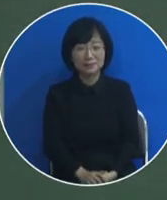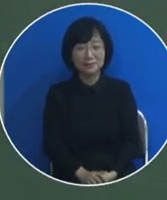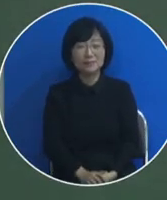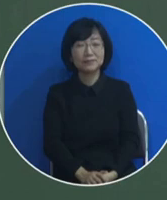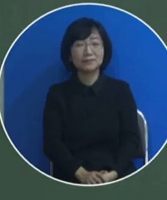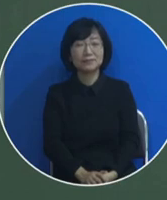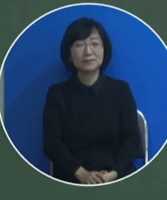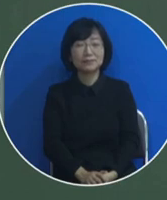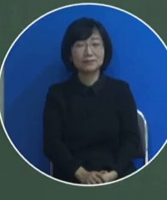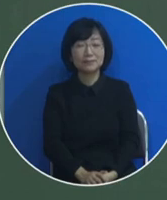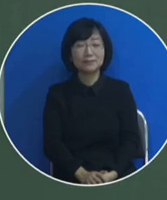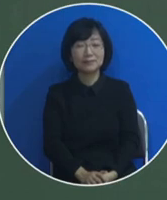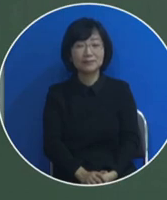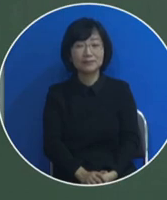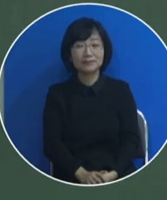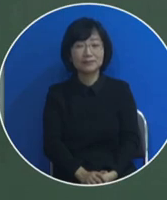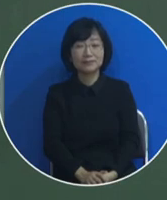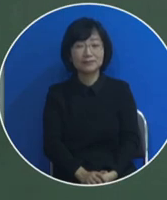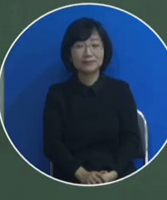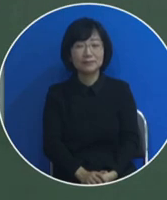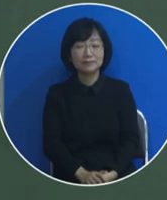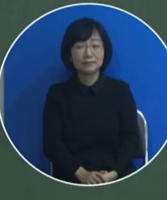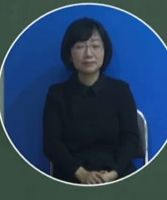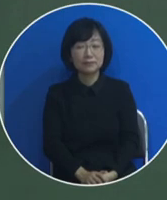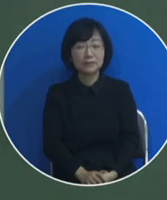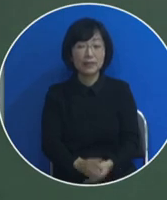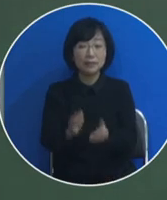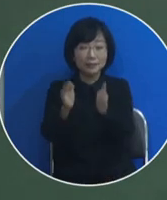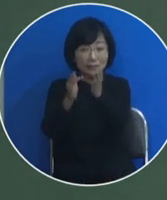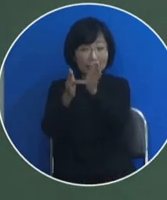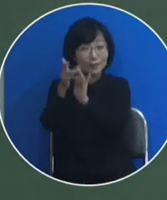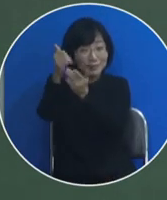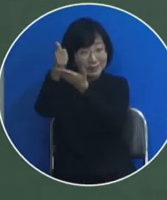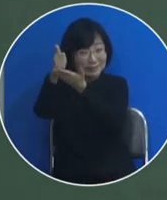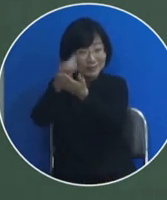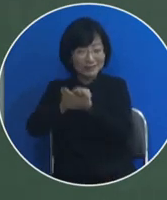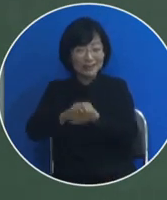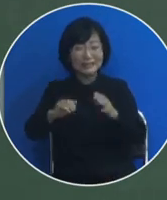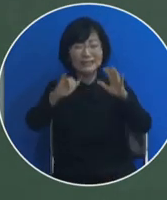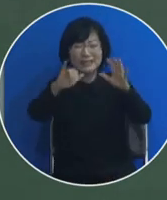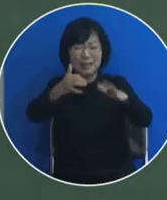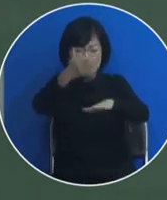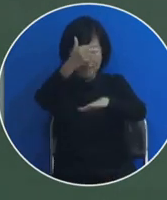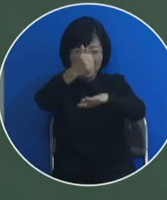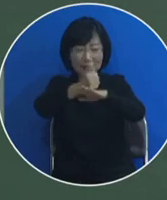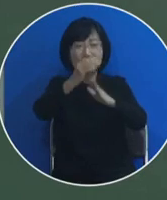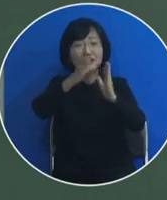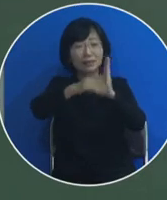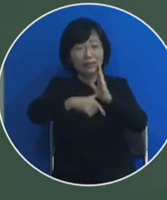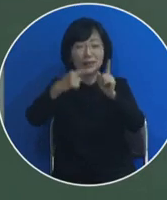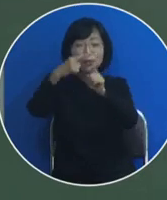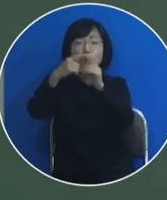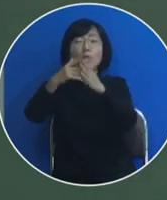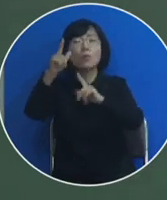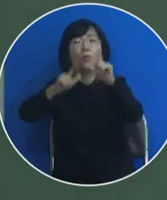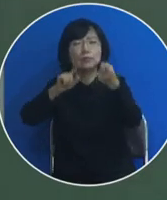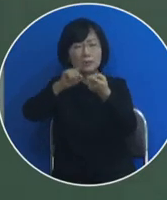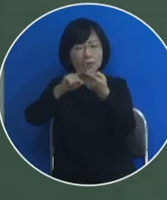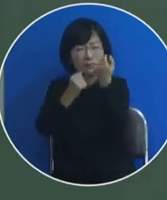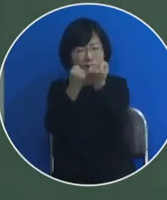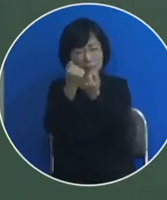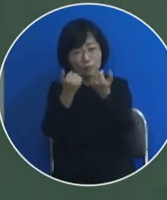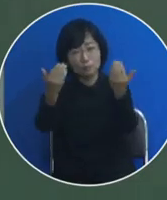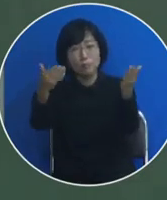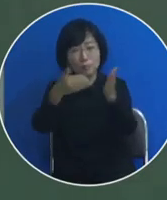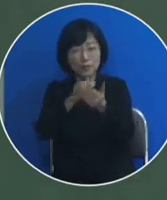마지막 때 일어나는 교회에 대해서 예수님이 설명했습니다. And Jesus explained what would happen to the church in the end times. 적 그리스도 일어나서